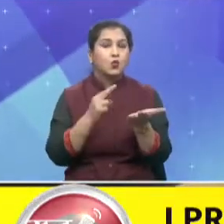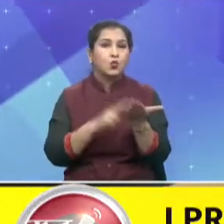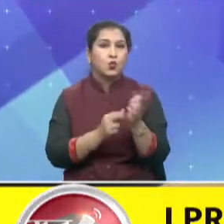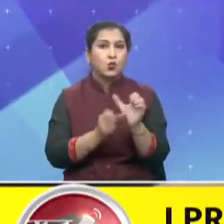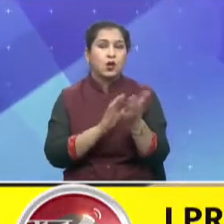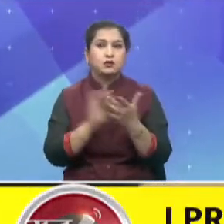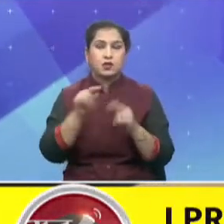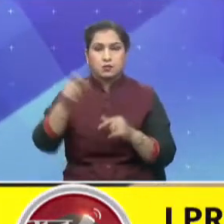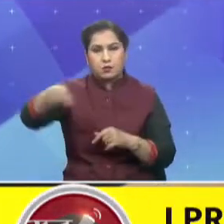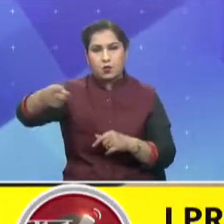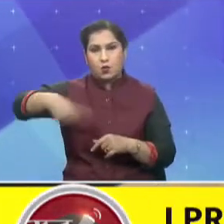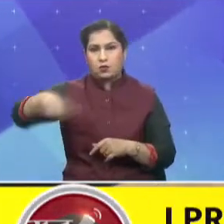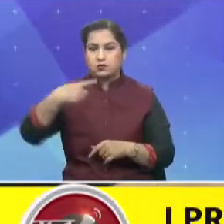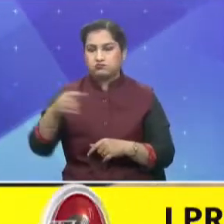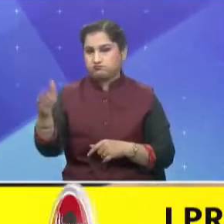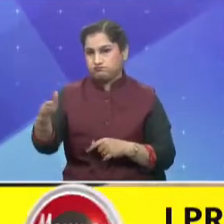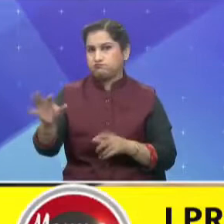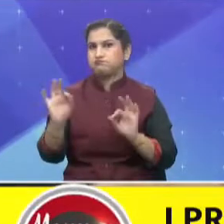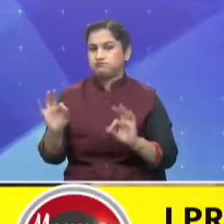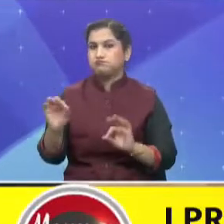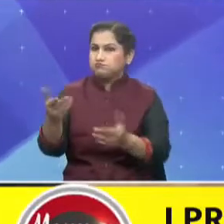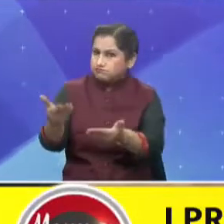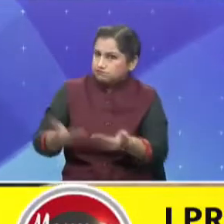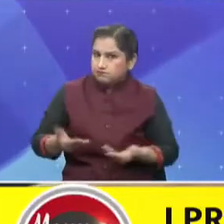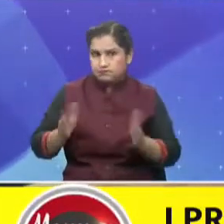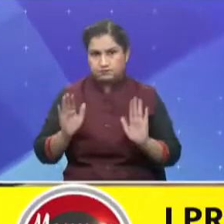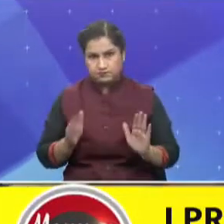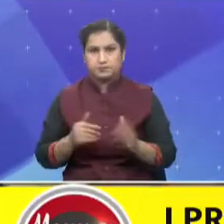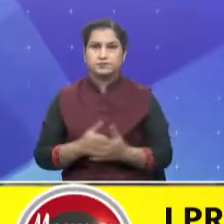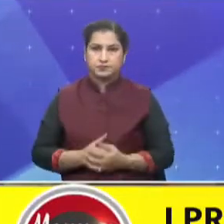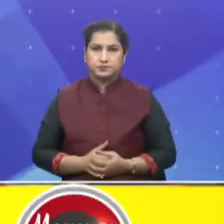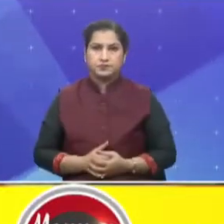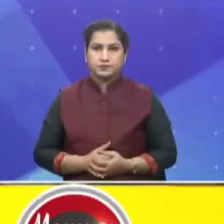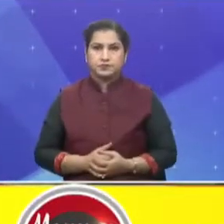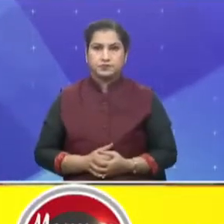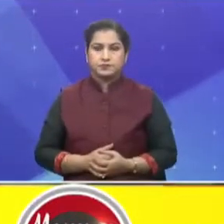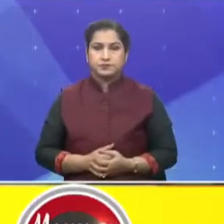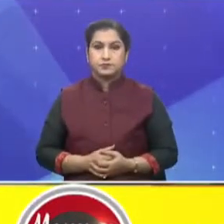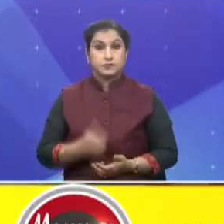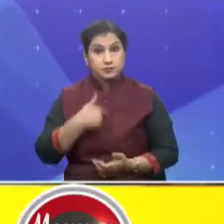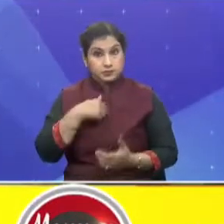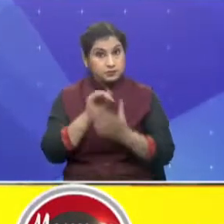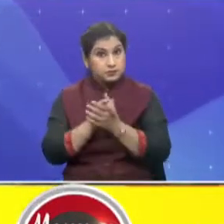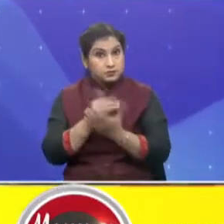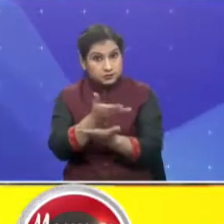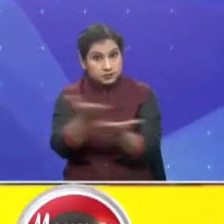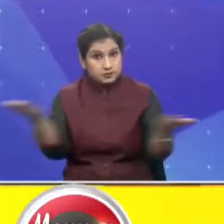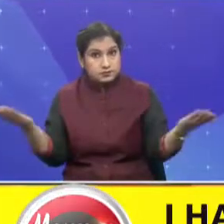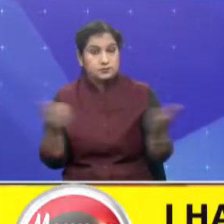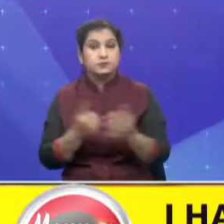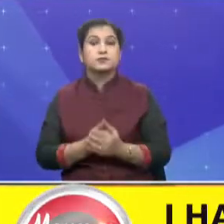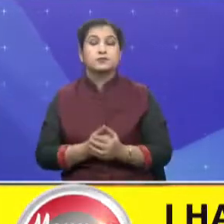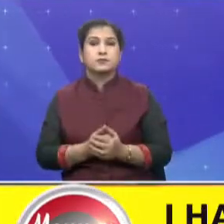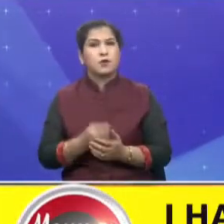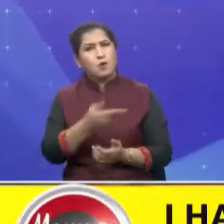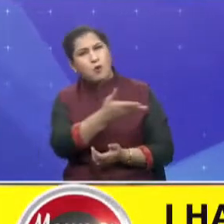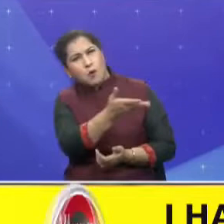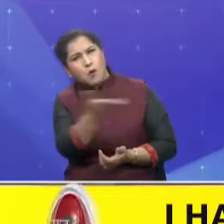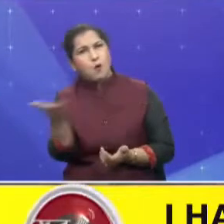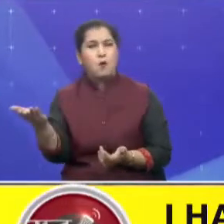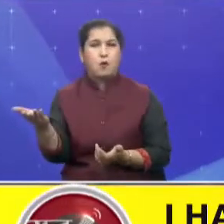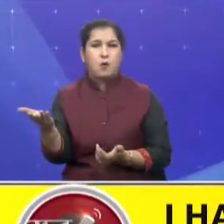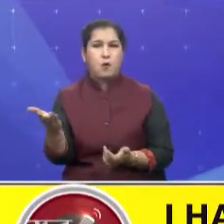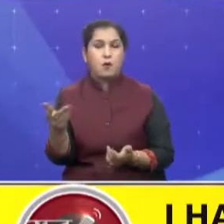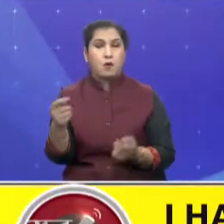इसके लिए प्रशंसा करता हूं, उनका अभिनंदन करता हूं। मेरे प्यारे देशवासियों, आप सभी की ओर